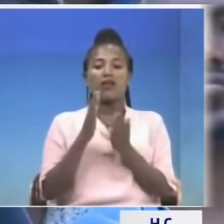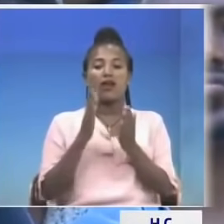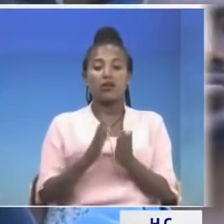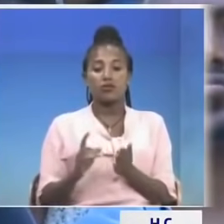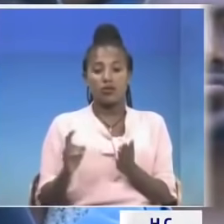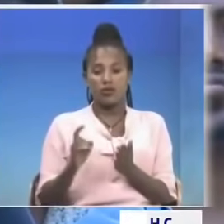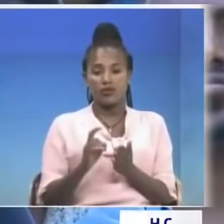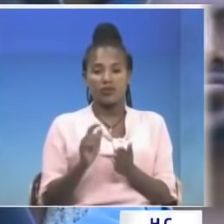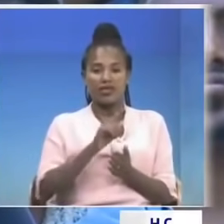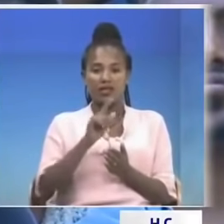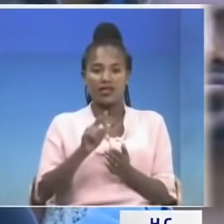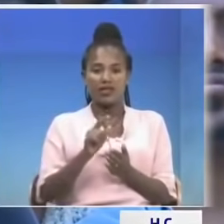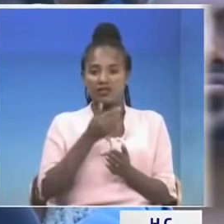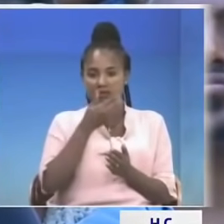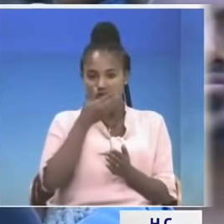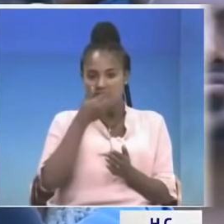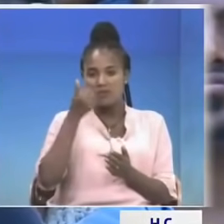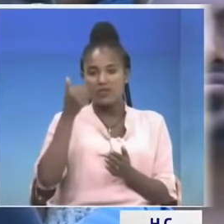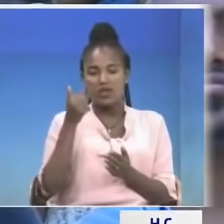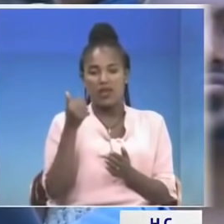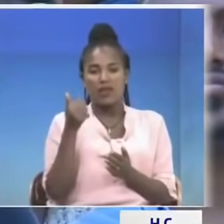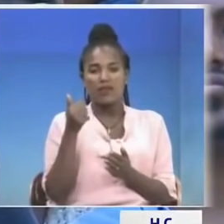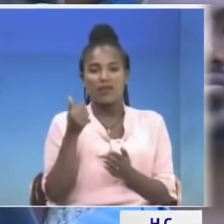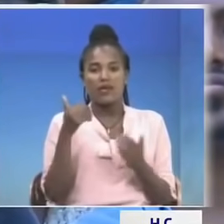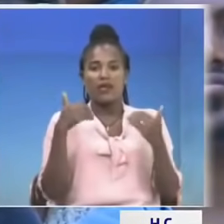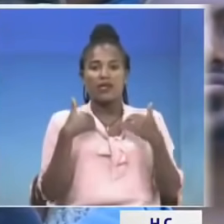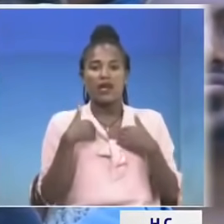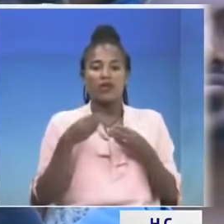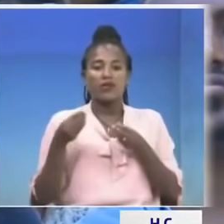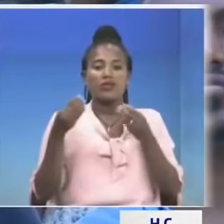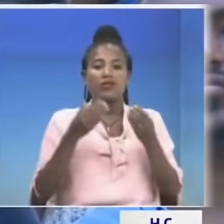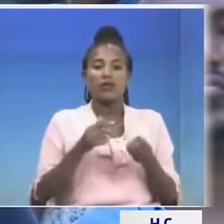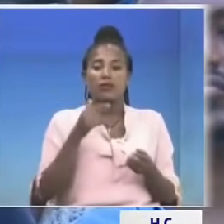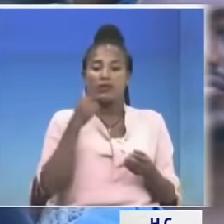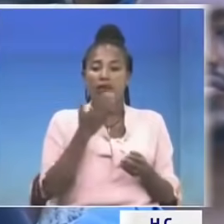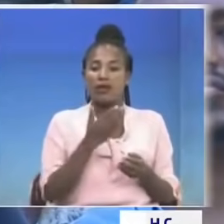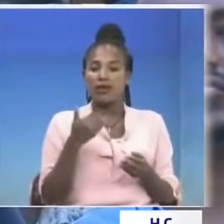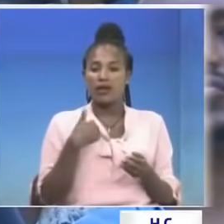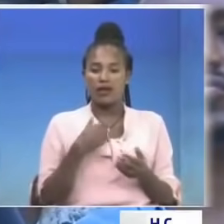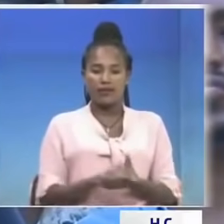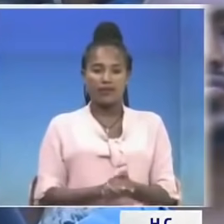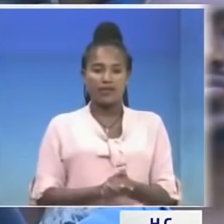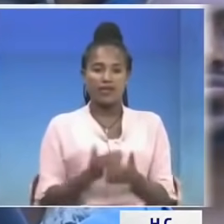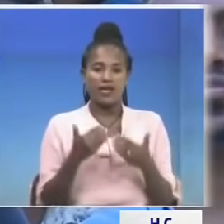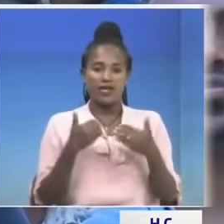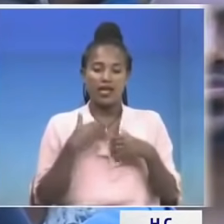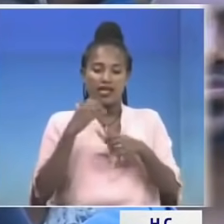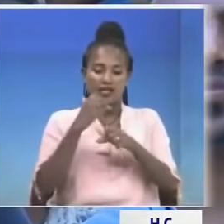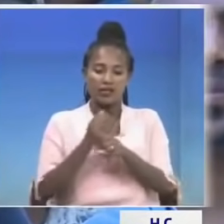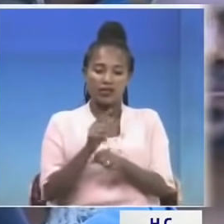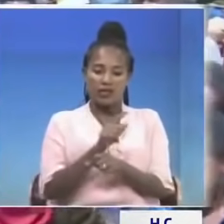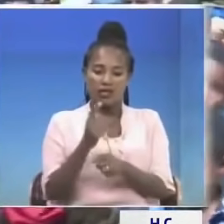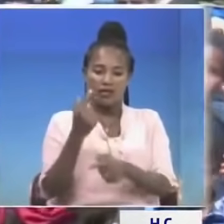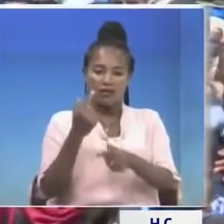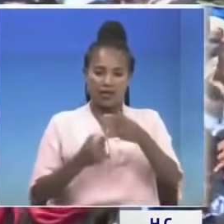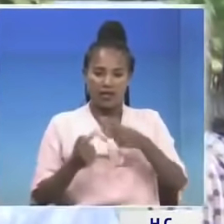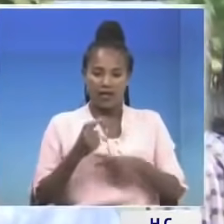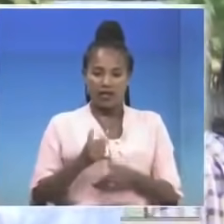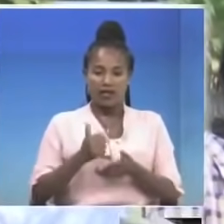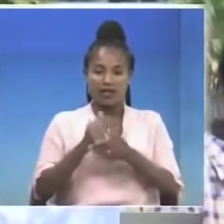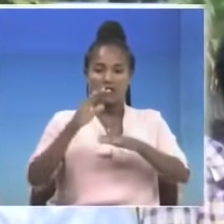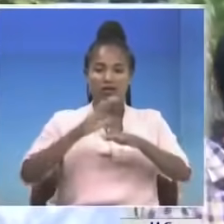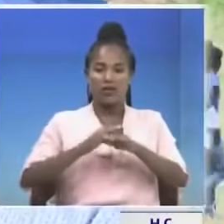ብንሆንም ከእናንተ ስለምንሻል ያው ያለውን የሰጠ የሚባል ነገር አለ። ያለንን ይዘን ወደ እናንተ መጥተናል። በገዛው